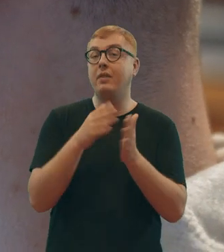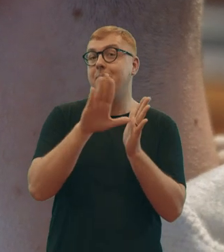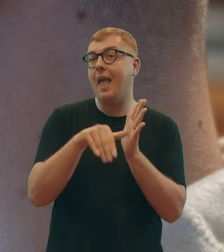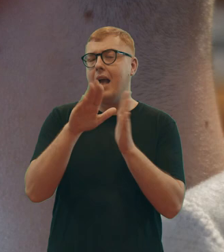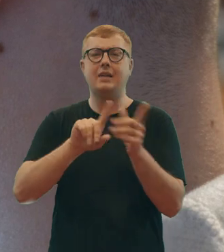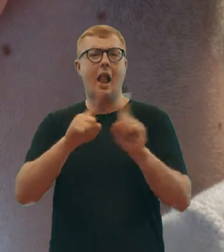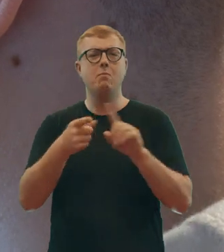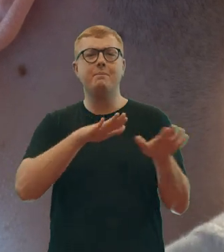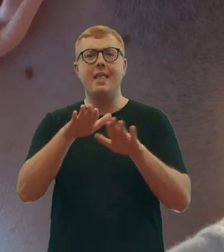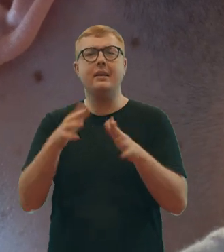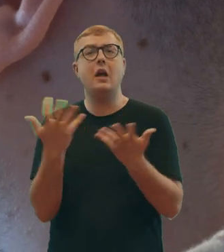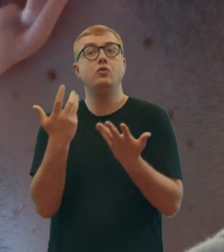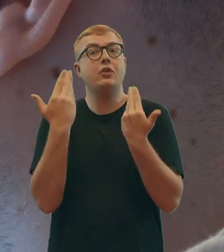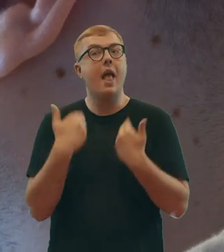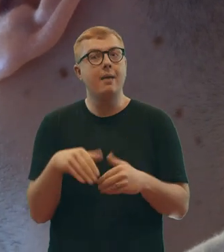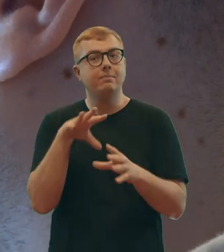miejscowości, na jakich jestem.